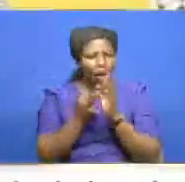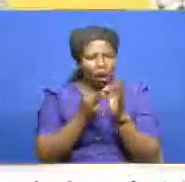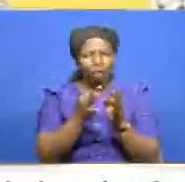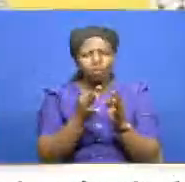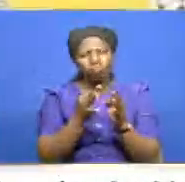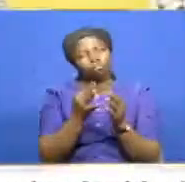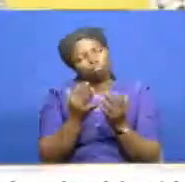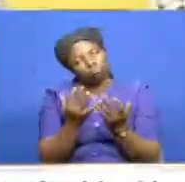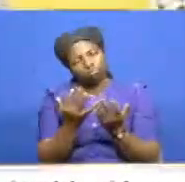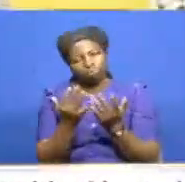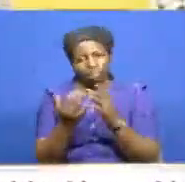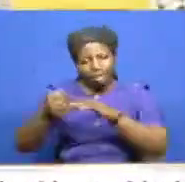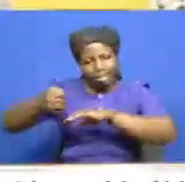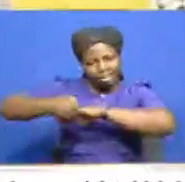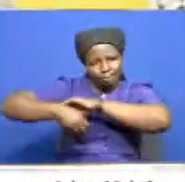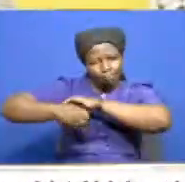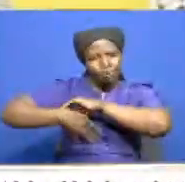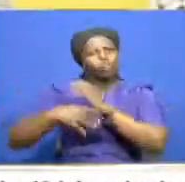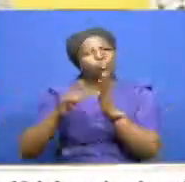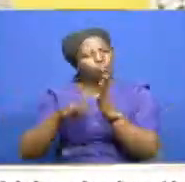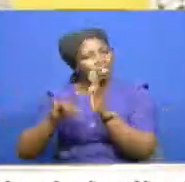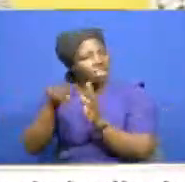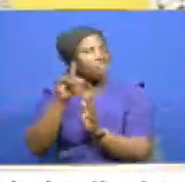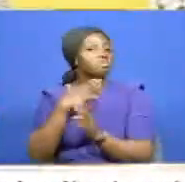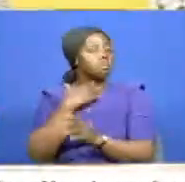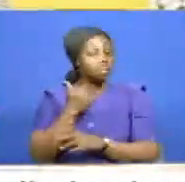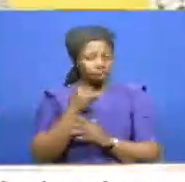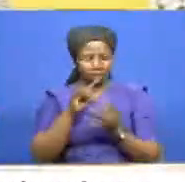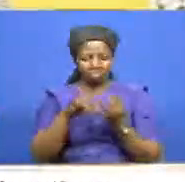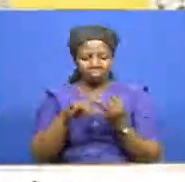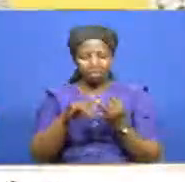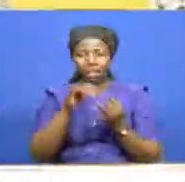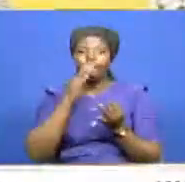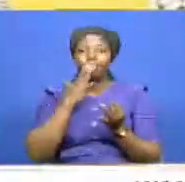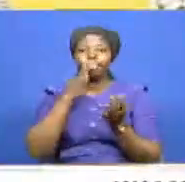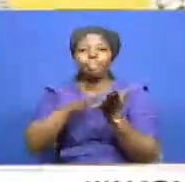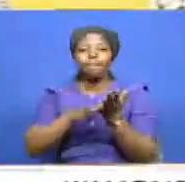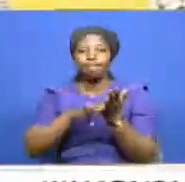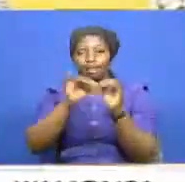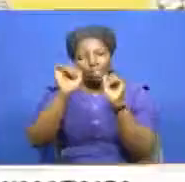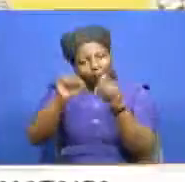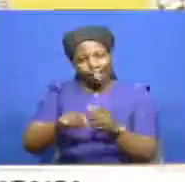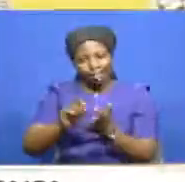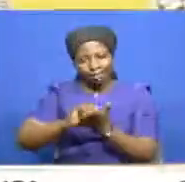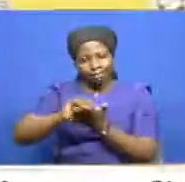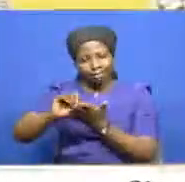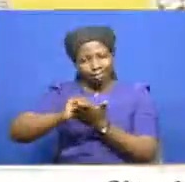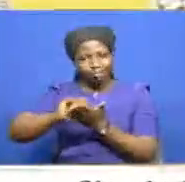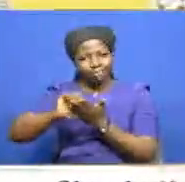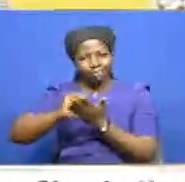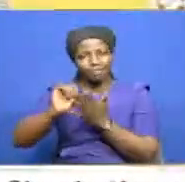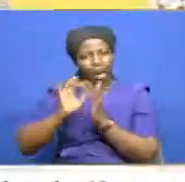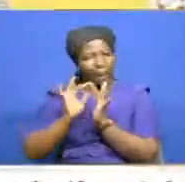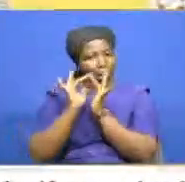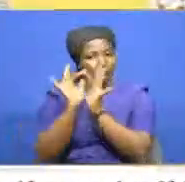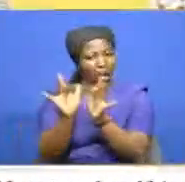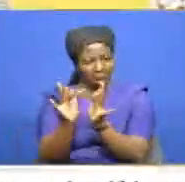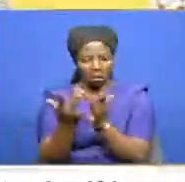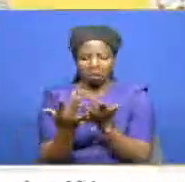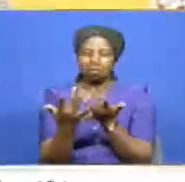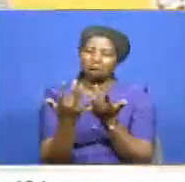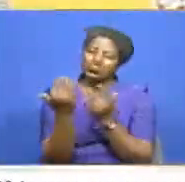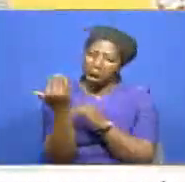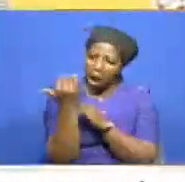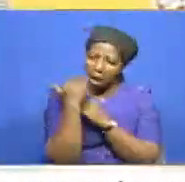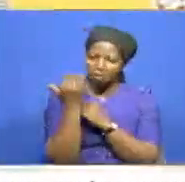nini anataka afanyiwe. Pia anaweza tuandikia our official mail akitaka akiuliza